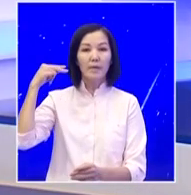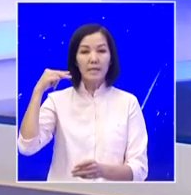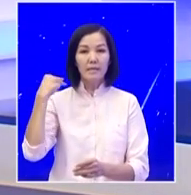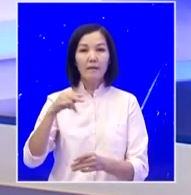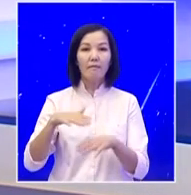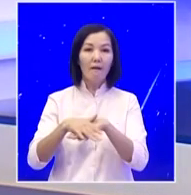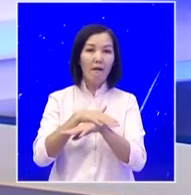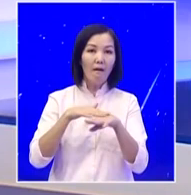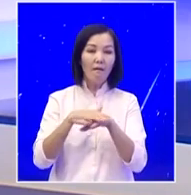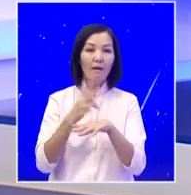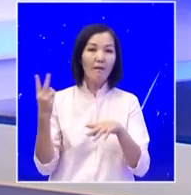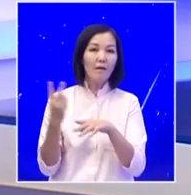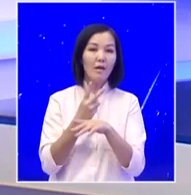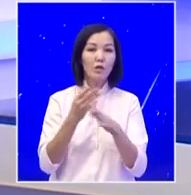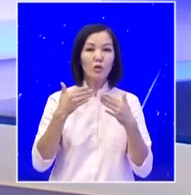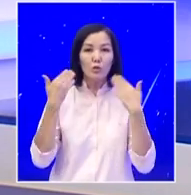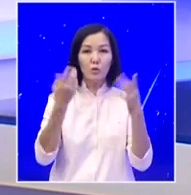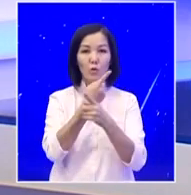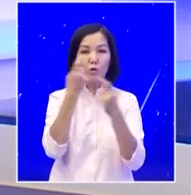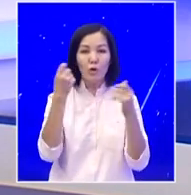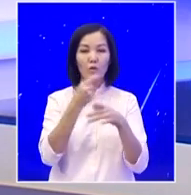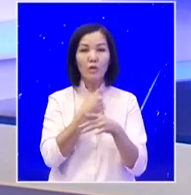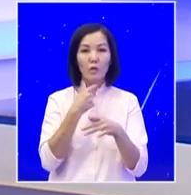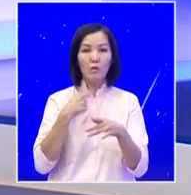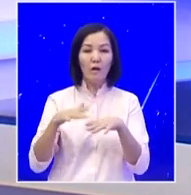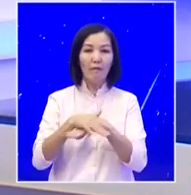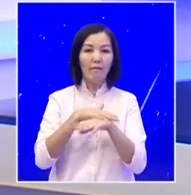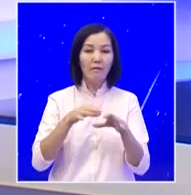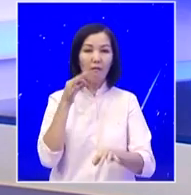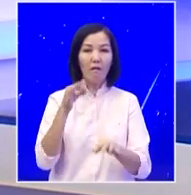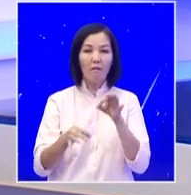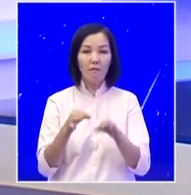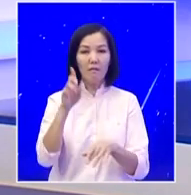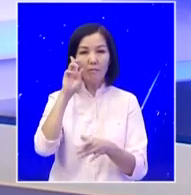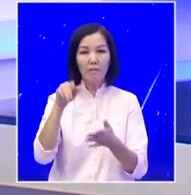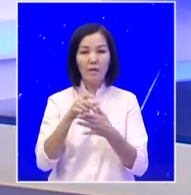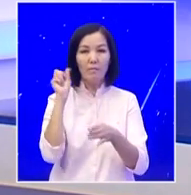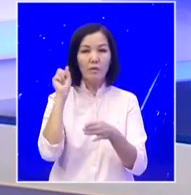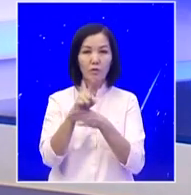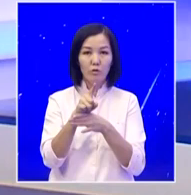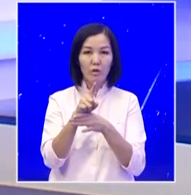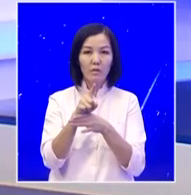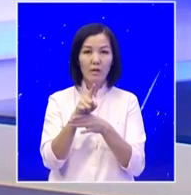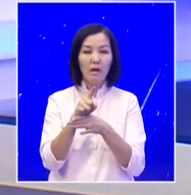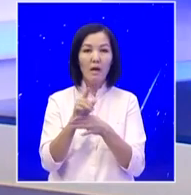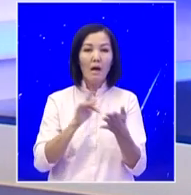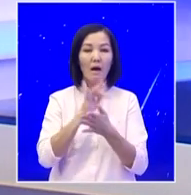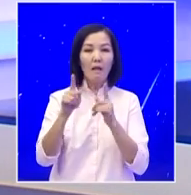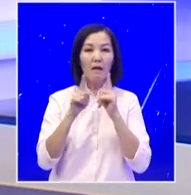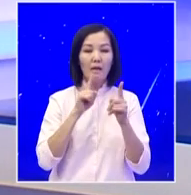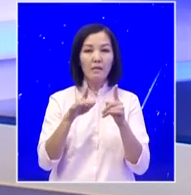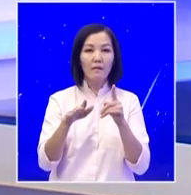Президенттің халыққа 2-ші жолдауын талдықорғандықтарда талқылады. Мемлекет басшысы жүктеген міндеттер қала актив жиынында